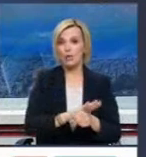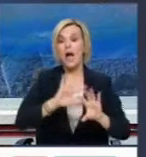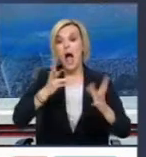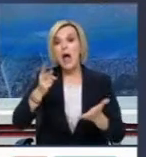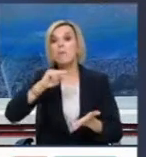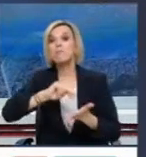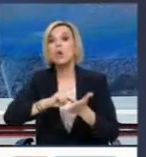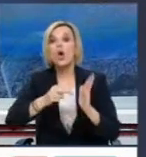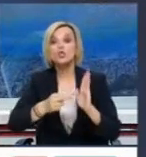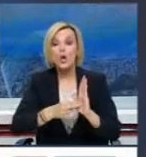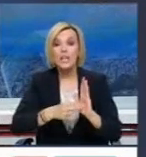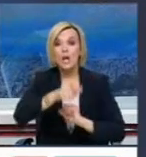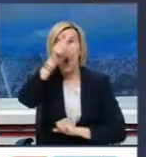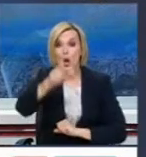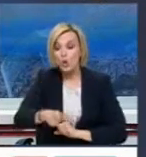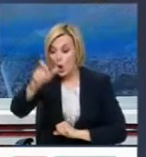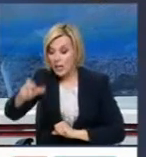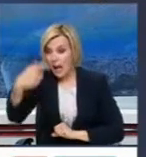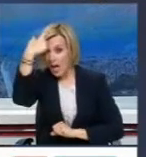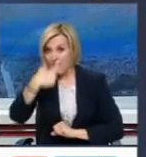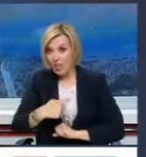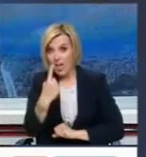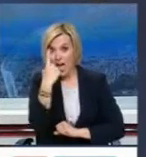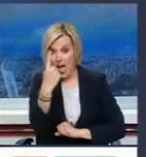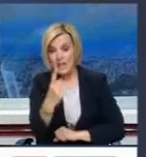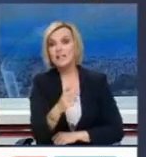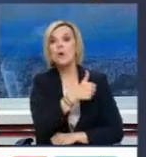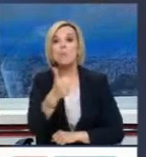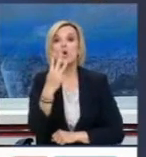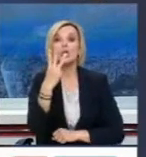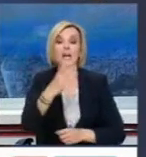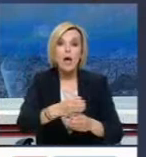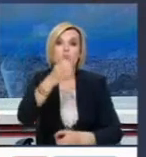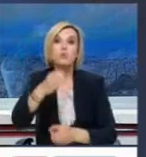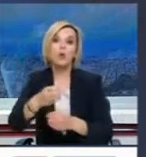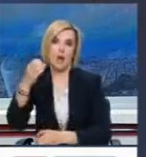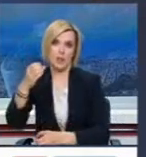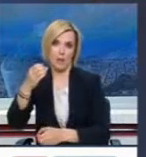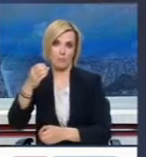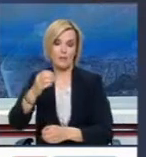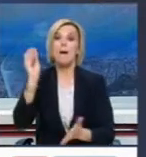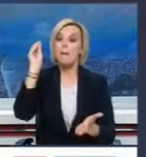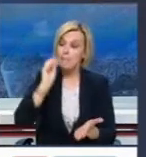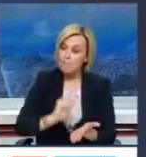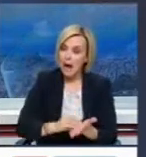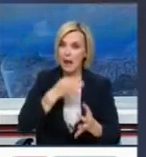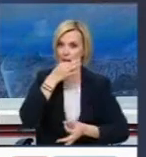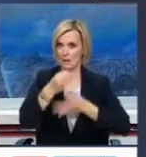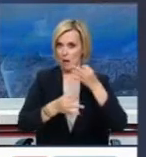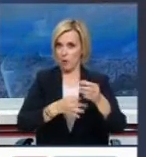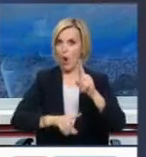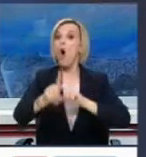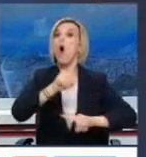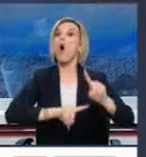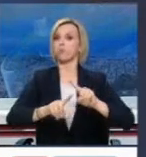παραλαμβάνω την εχροκέρδεια, τα πρώτα πρόστιμα θα επιβληθούν σε όλους τους κερδοσκόπους που δεν καταλαβαίνουν